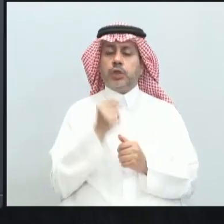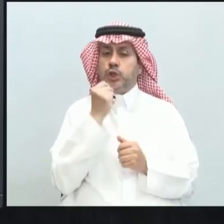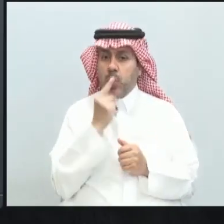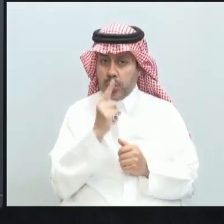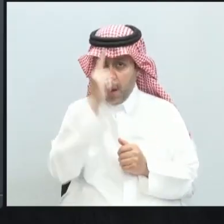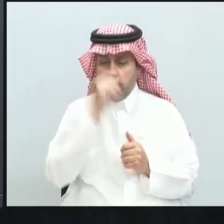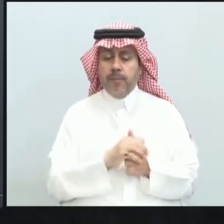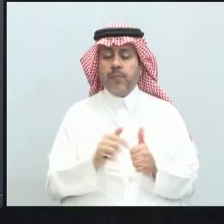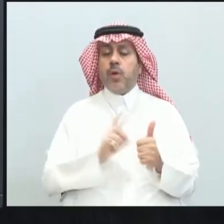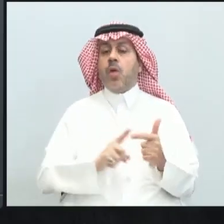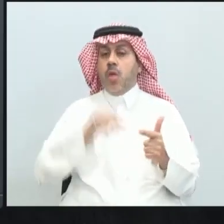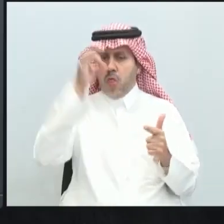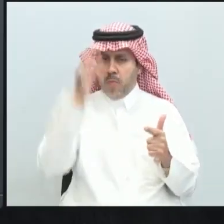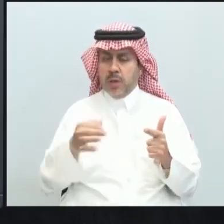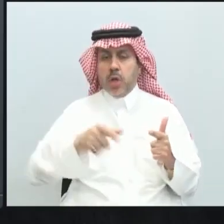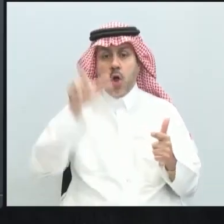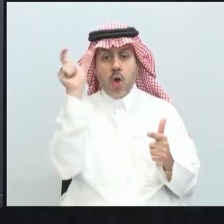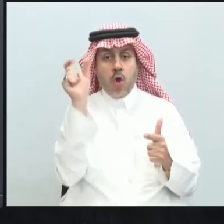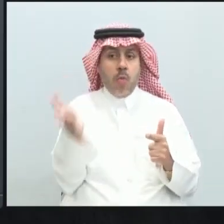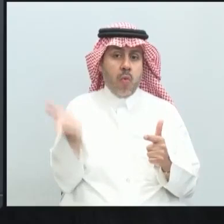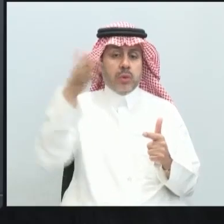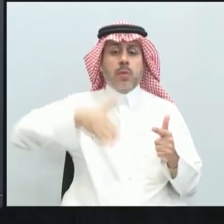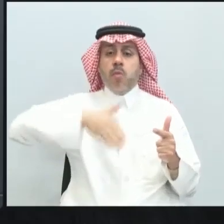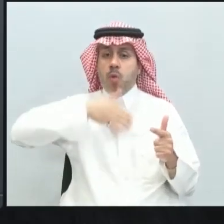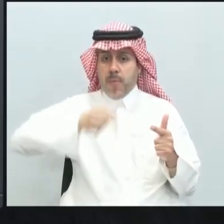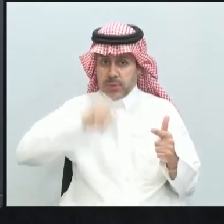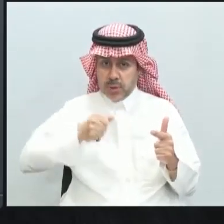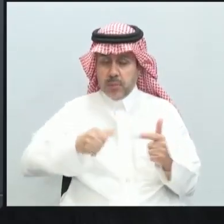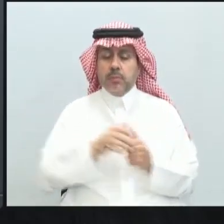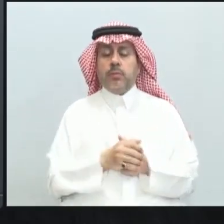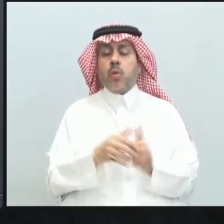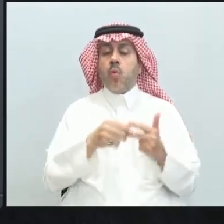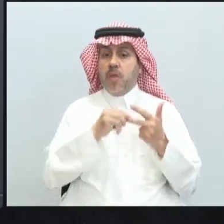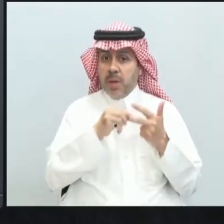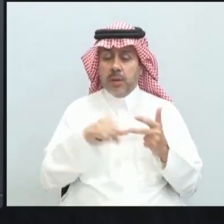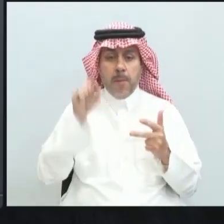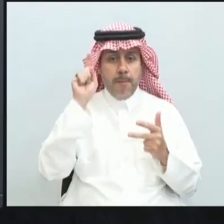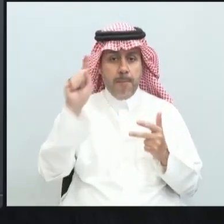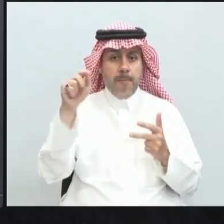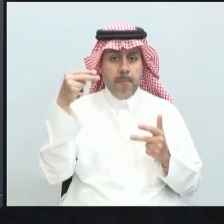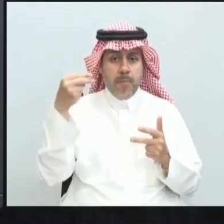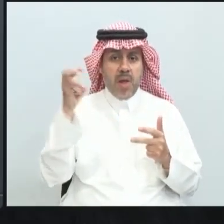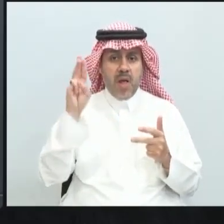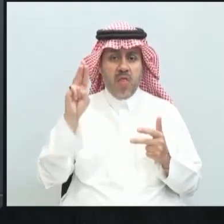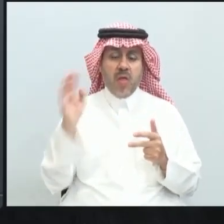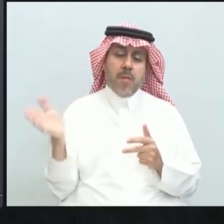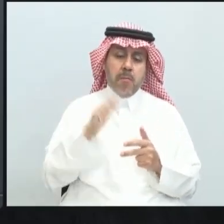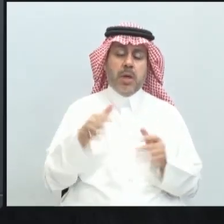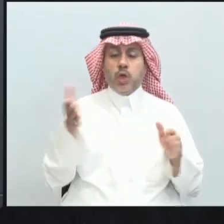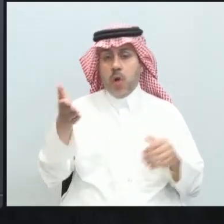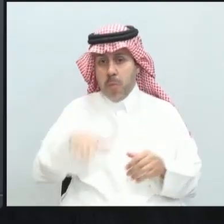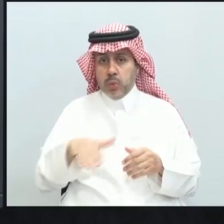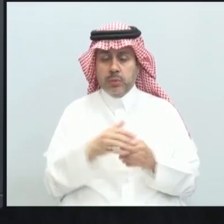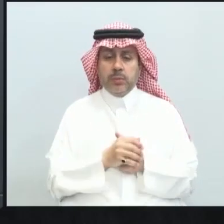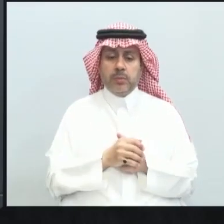كذلك اثبات النبوه لرسول الله صلى الله عليه وسلم اثبات البعث بعد الموت وهذا كما تعلمون ايها